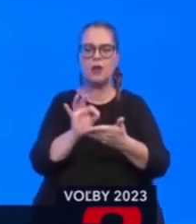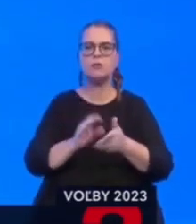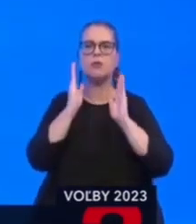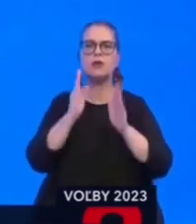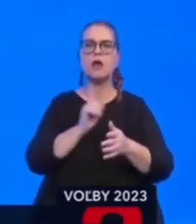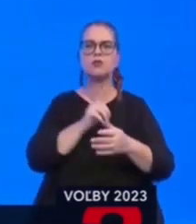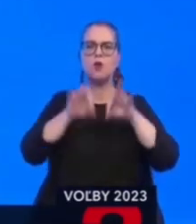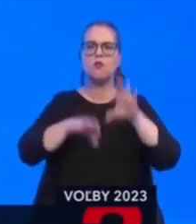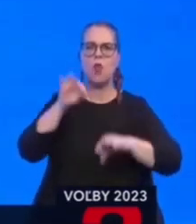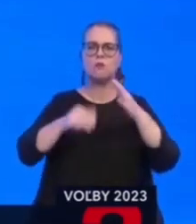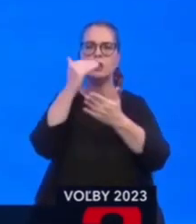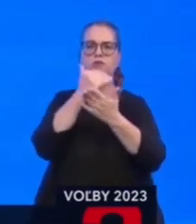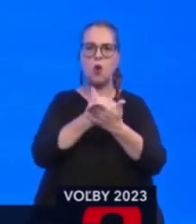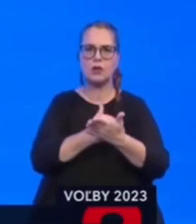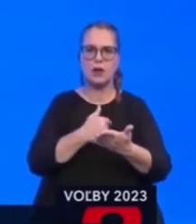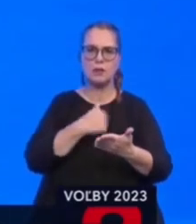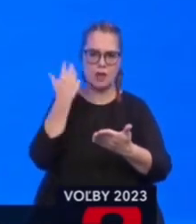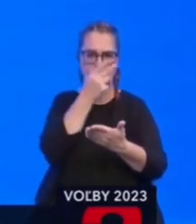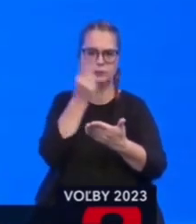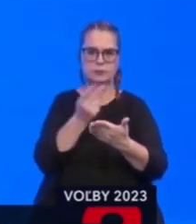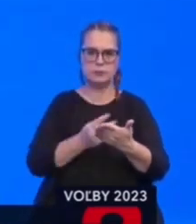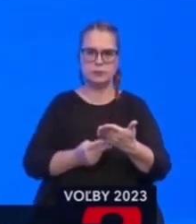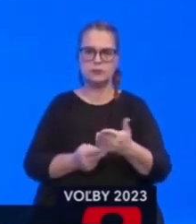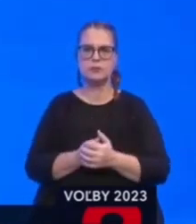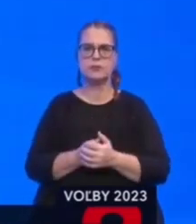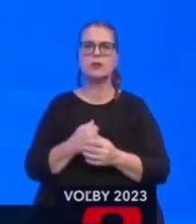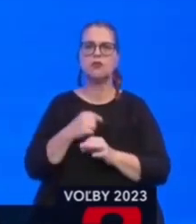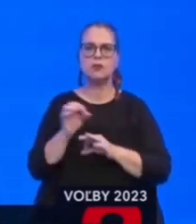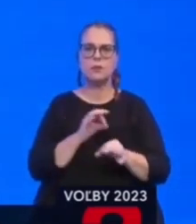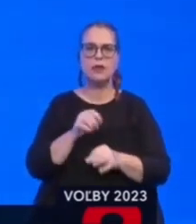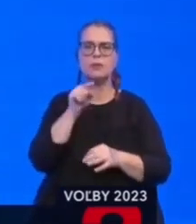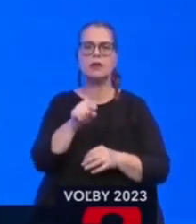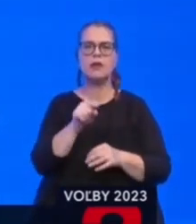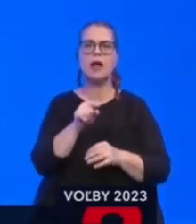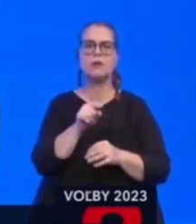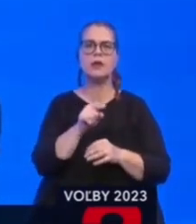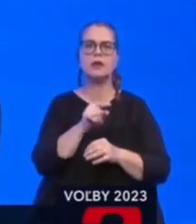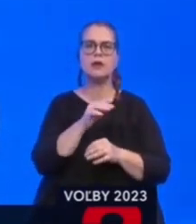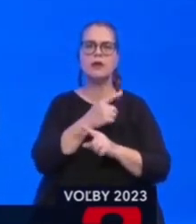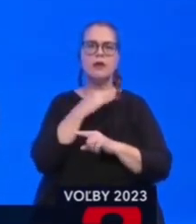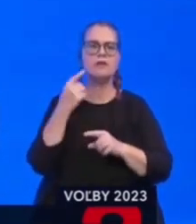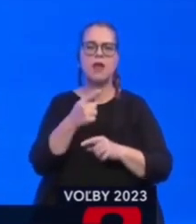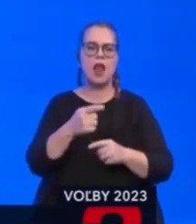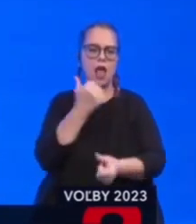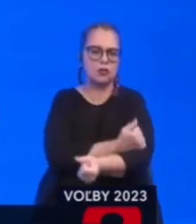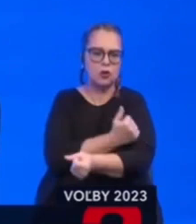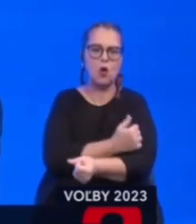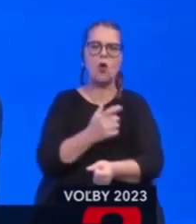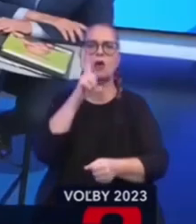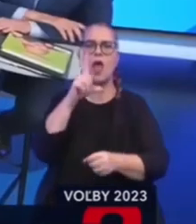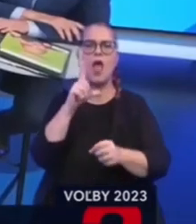priamo vo svojom volebnom programe. Ja som si ho prebehol s očami samozrejme, pripravil som sa. Tam je viac drog, viac potratov, viac